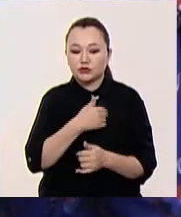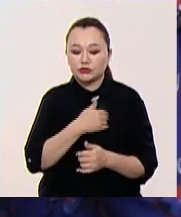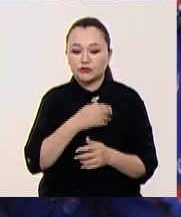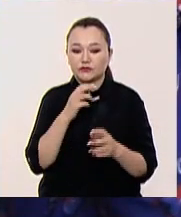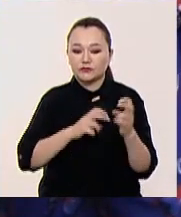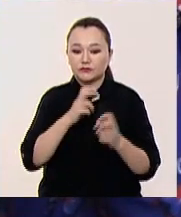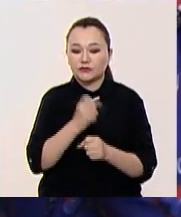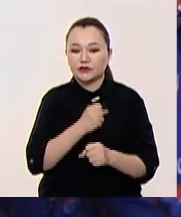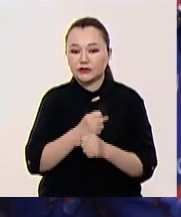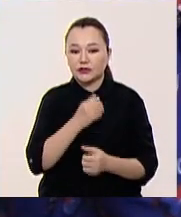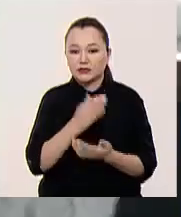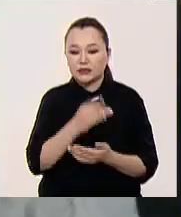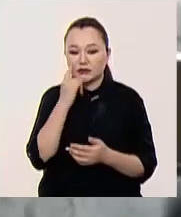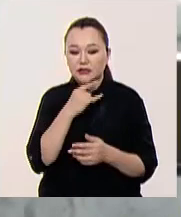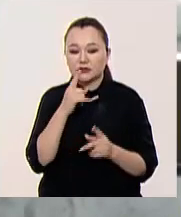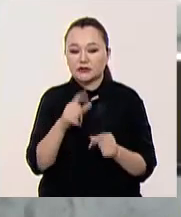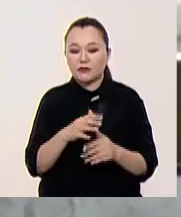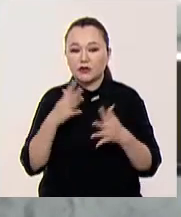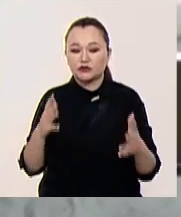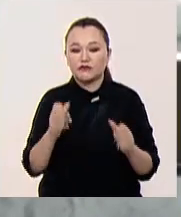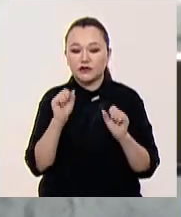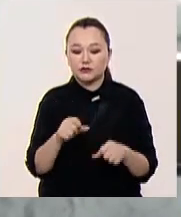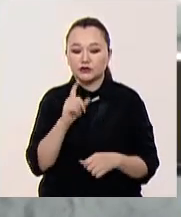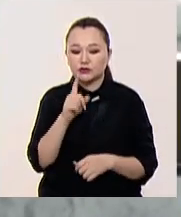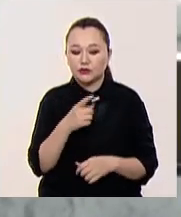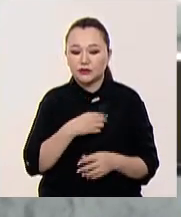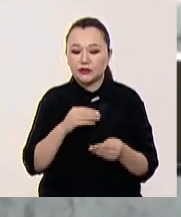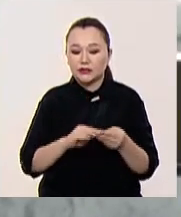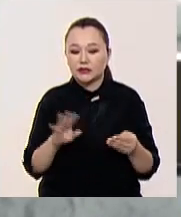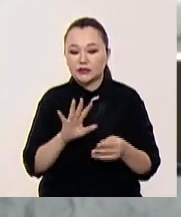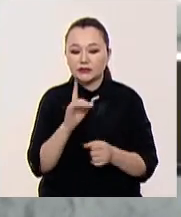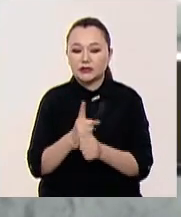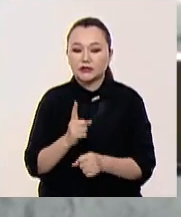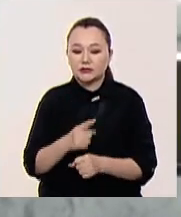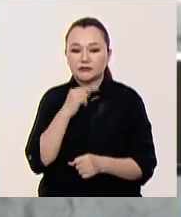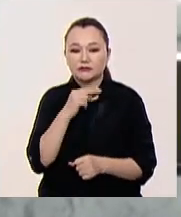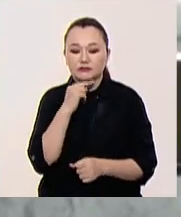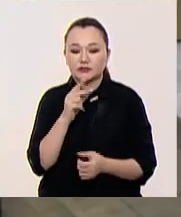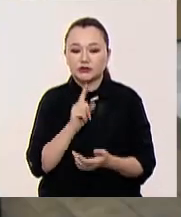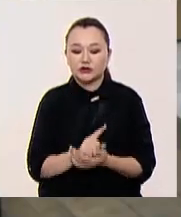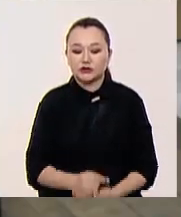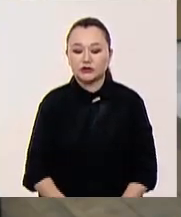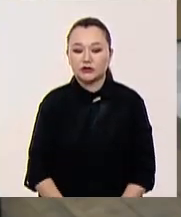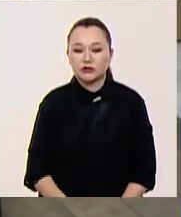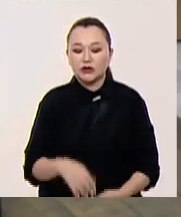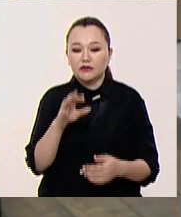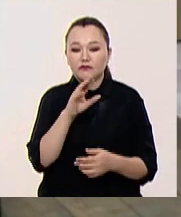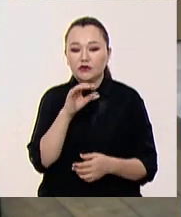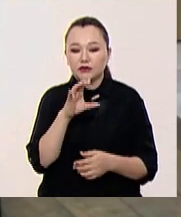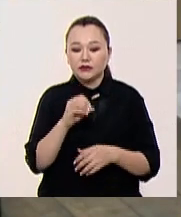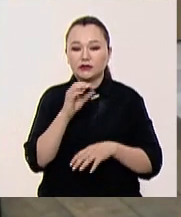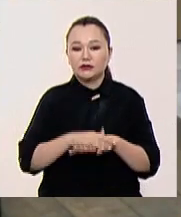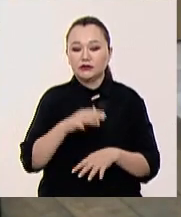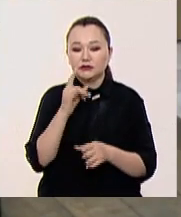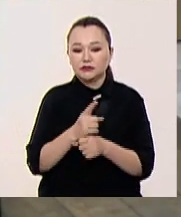өндірушілер бар. Бұл Қазақстан үшін үлкен мүмкіндік, бірақ біз қайталама санкцияларды абайлауымыз керек. Фортебанк қазір